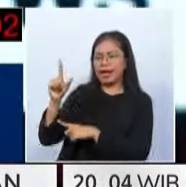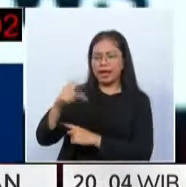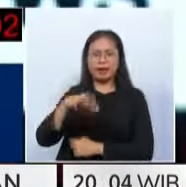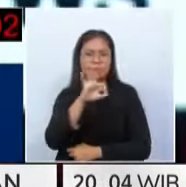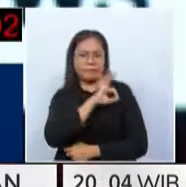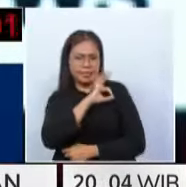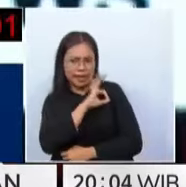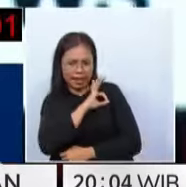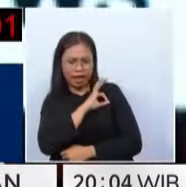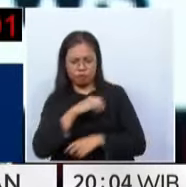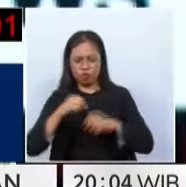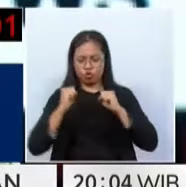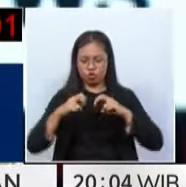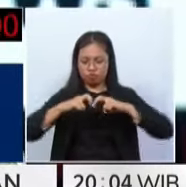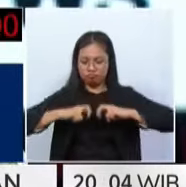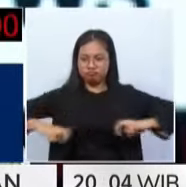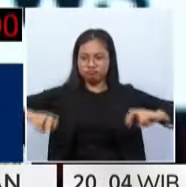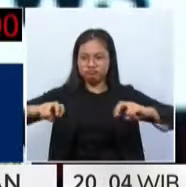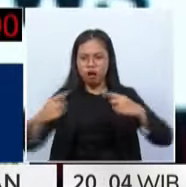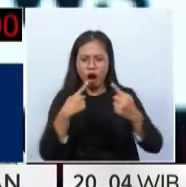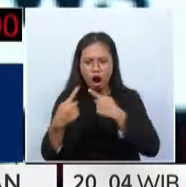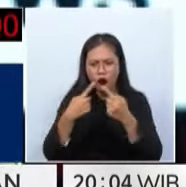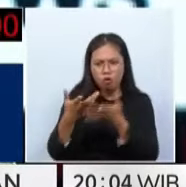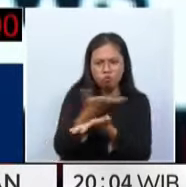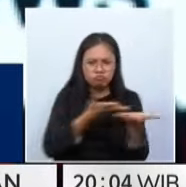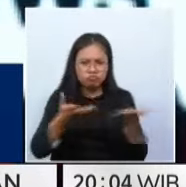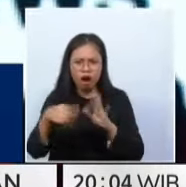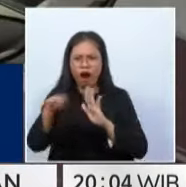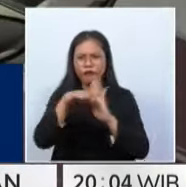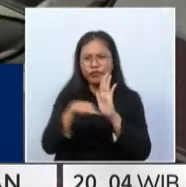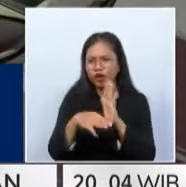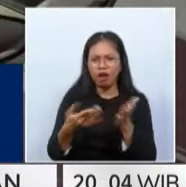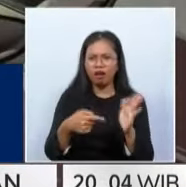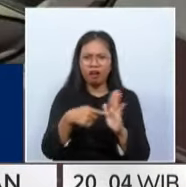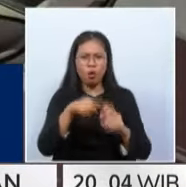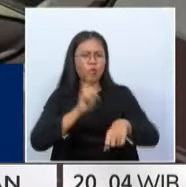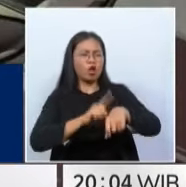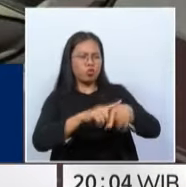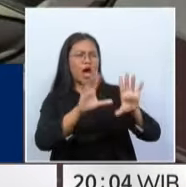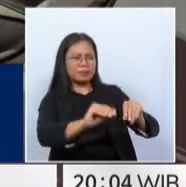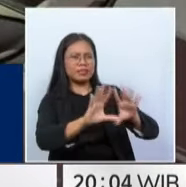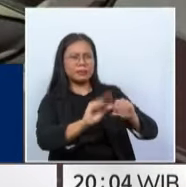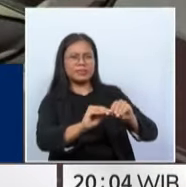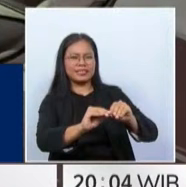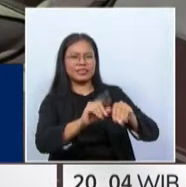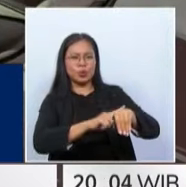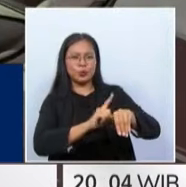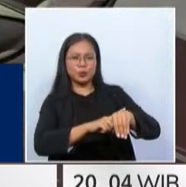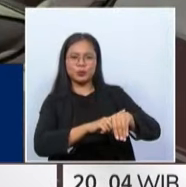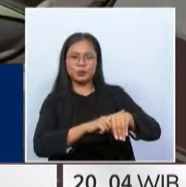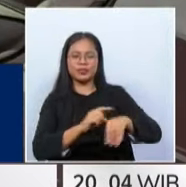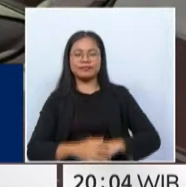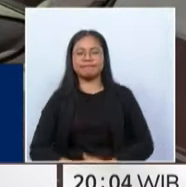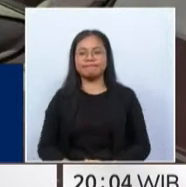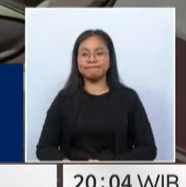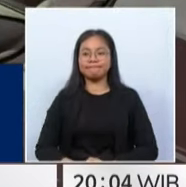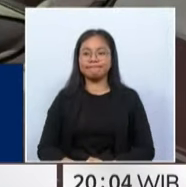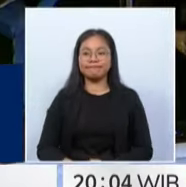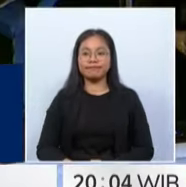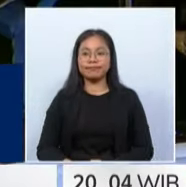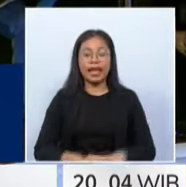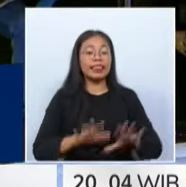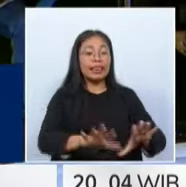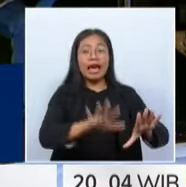untuk membicarakan secara regulatif waktunya habis Baik terima kasih Pak Ganjar ada waktunya Harap